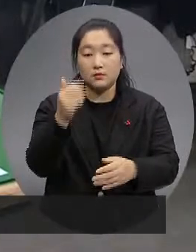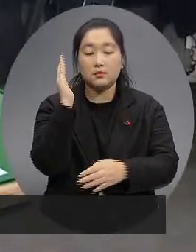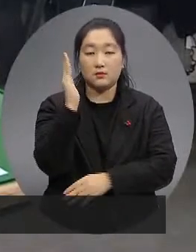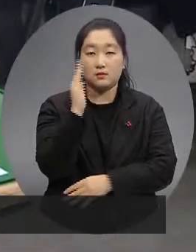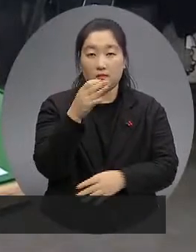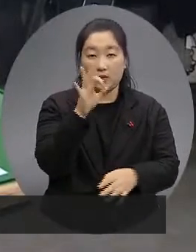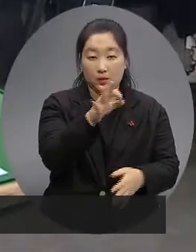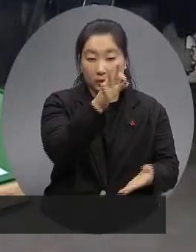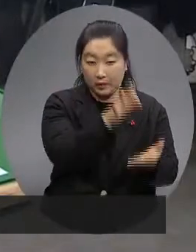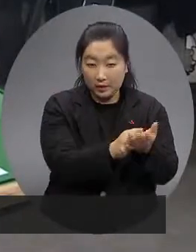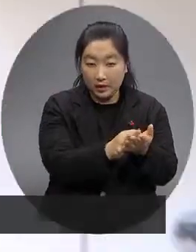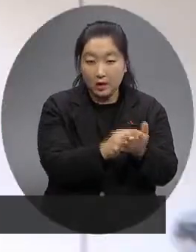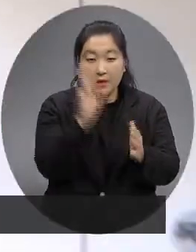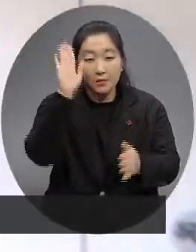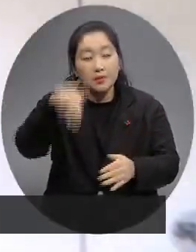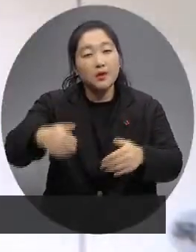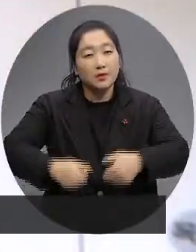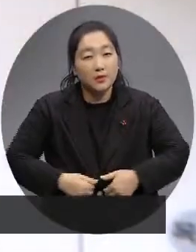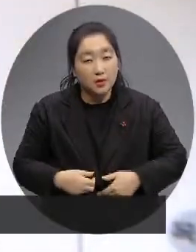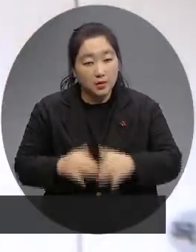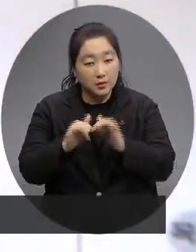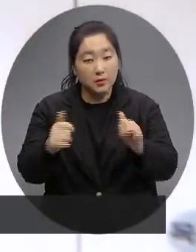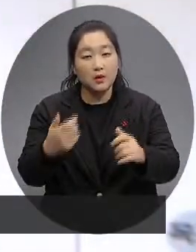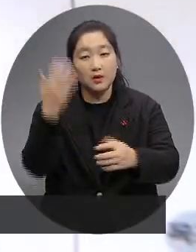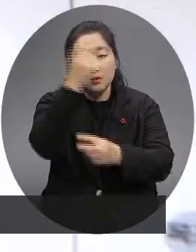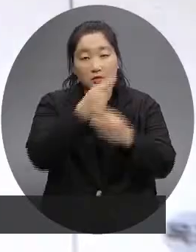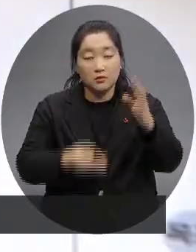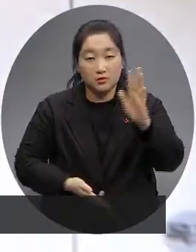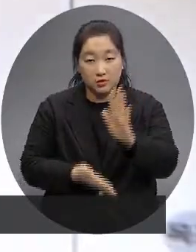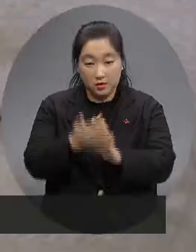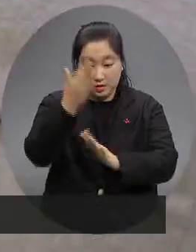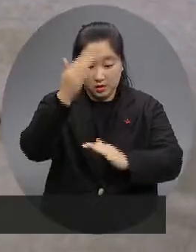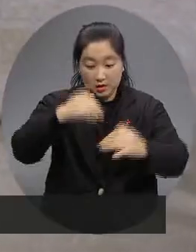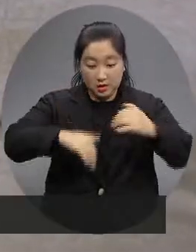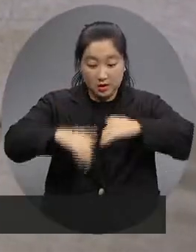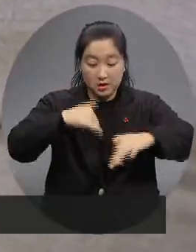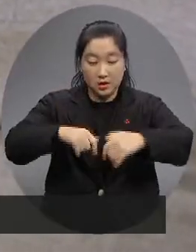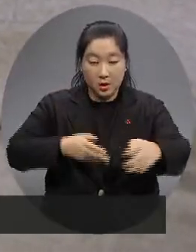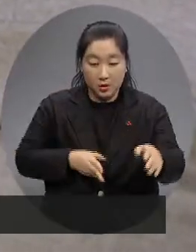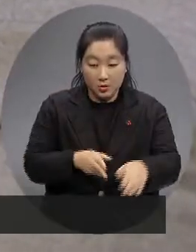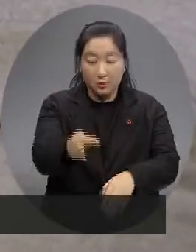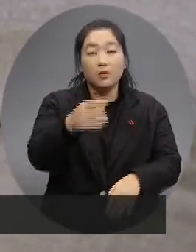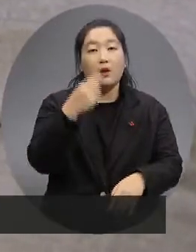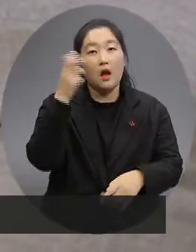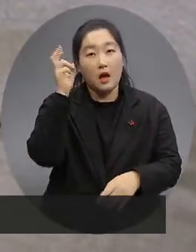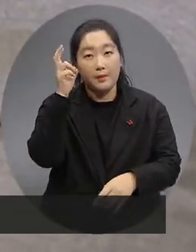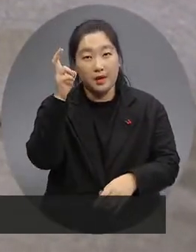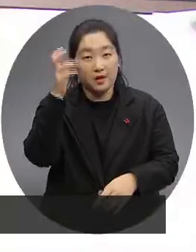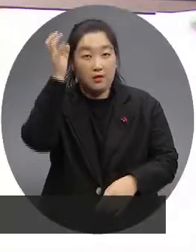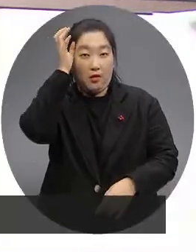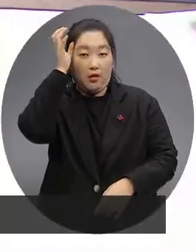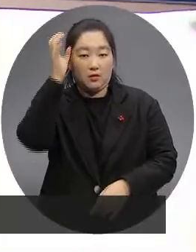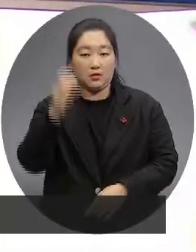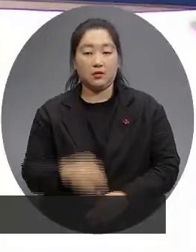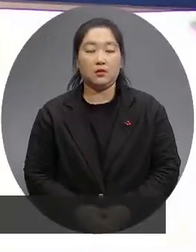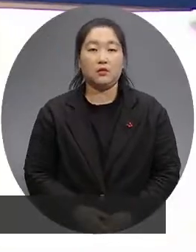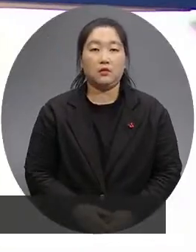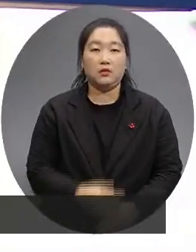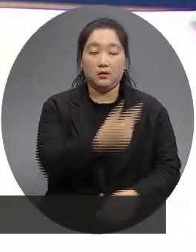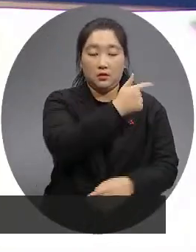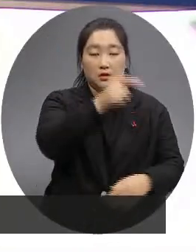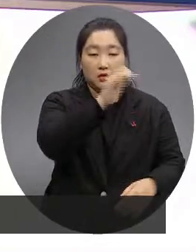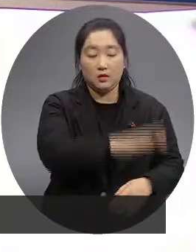더 들지만 미래 수요가 많은 청주 도심 통과안을 염두에 둔 것으로 해석하고 있습니다. 대전